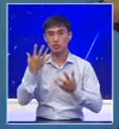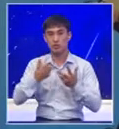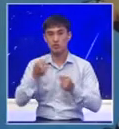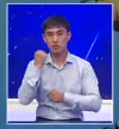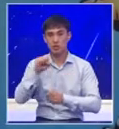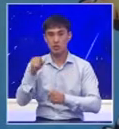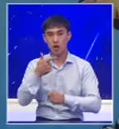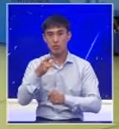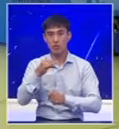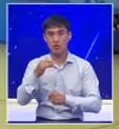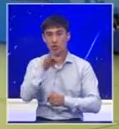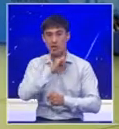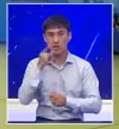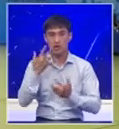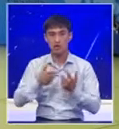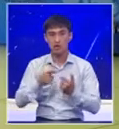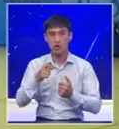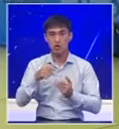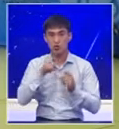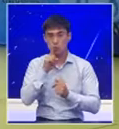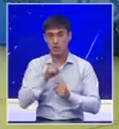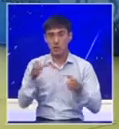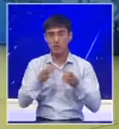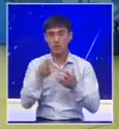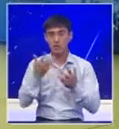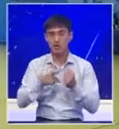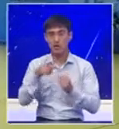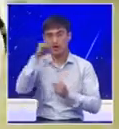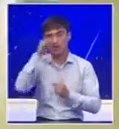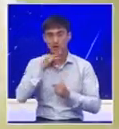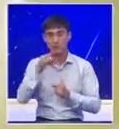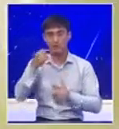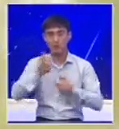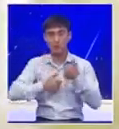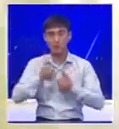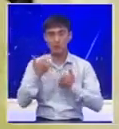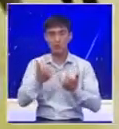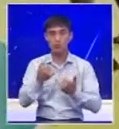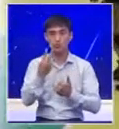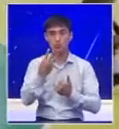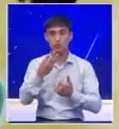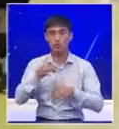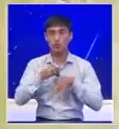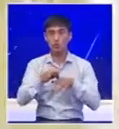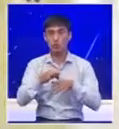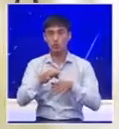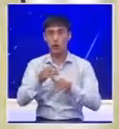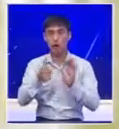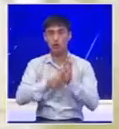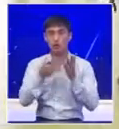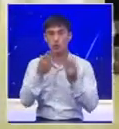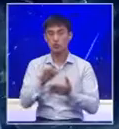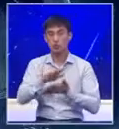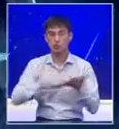жеңді. Гандболдан әйелдер арасындағы суперлига командалар арасындағы Қазақстан Республикасы чемпионатының үшінші туры 6 күн бойы